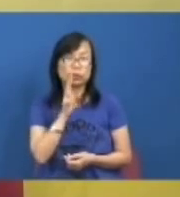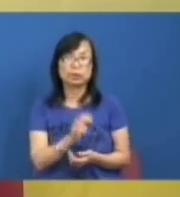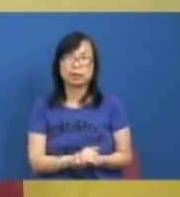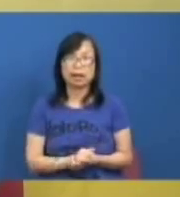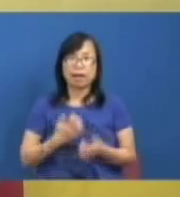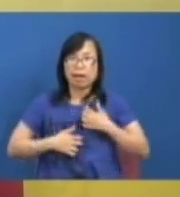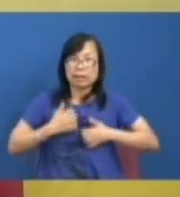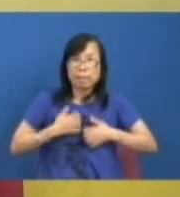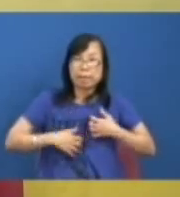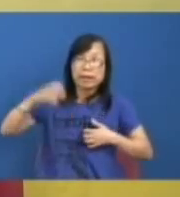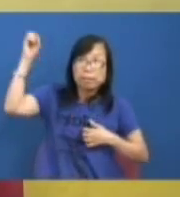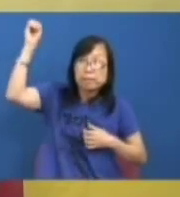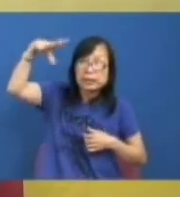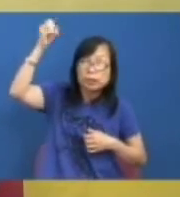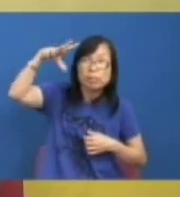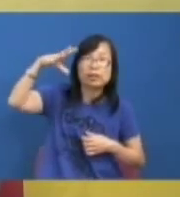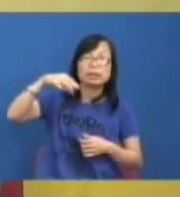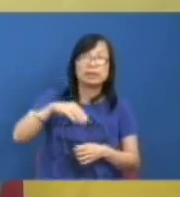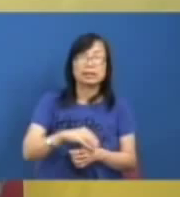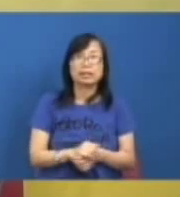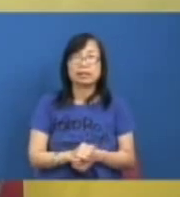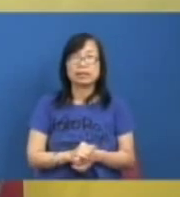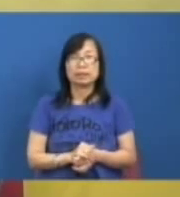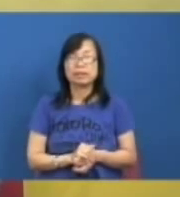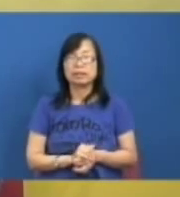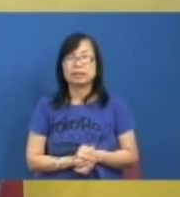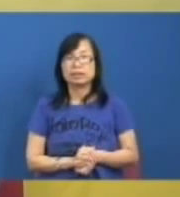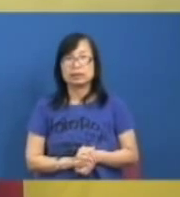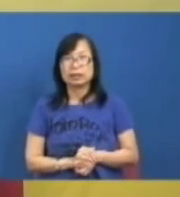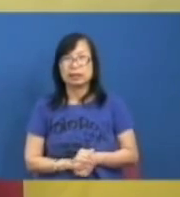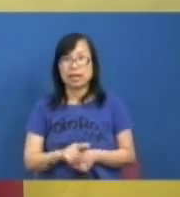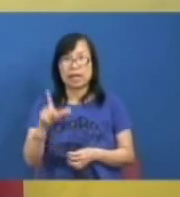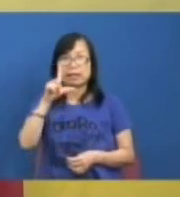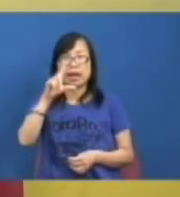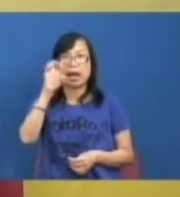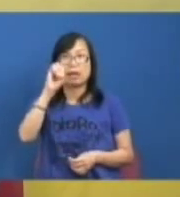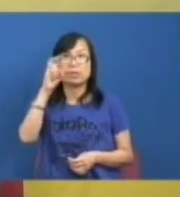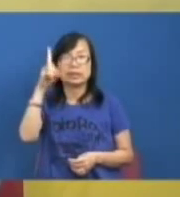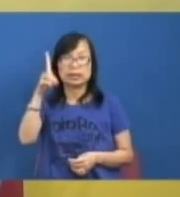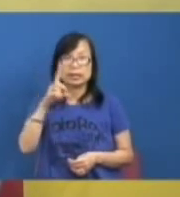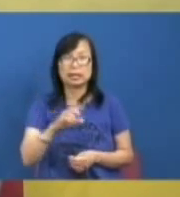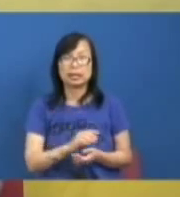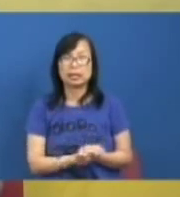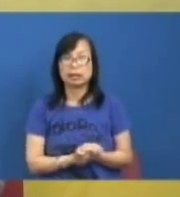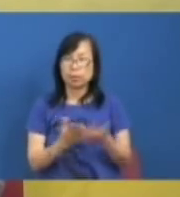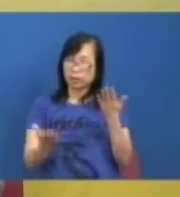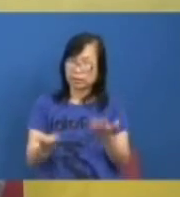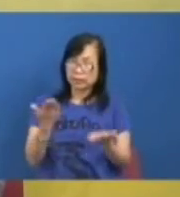急嘅照明系統啦，即係你逃生你需要啦。咁呢啲 LED 嘅照明系統啦，又或者一